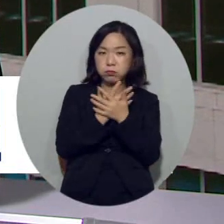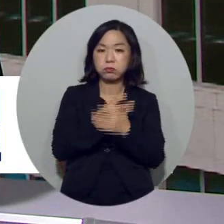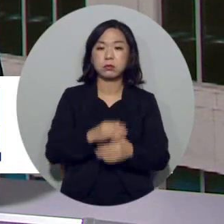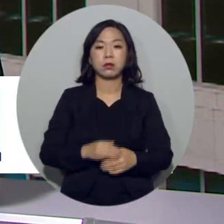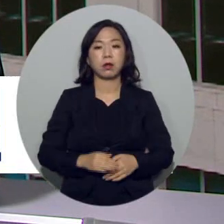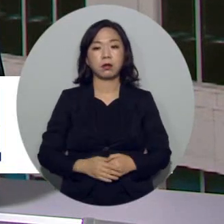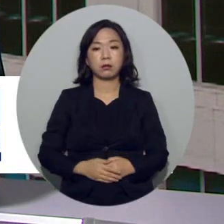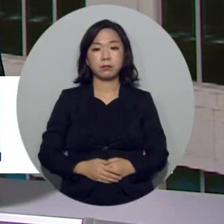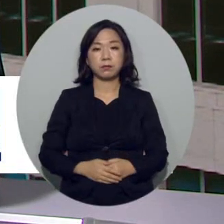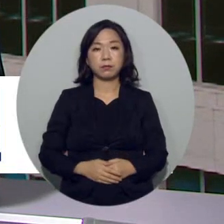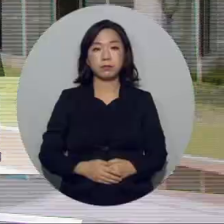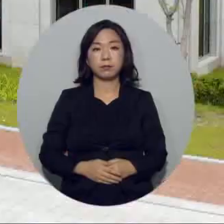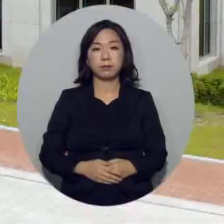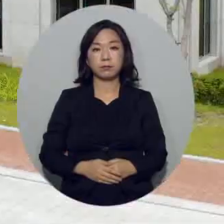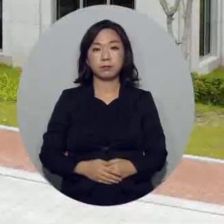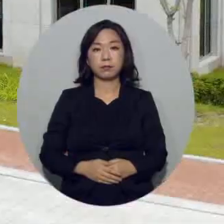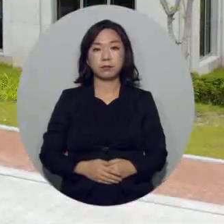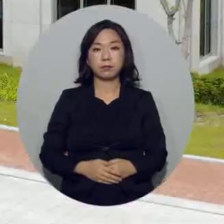보도합니다